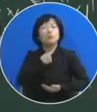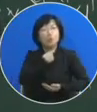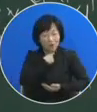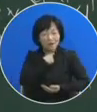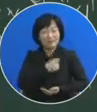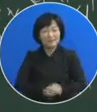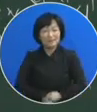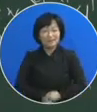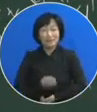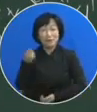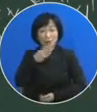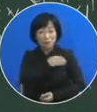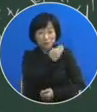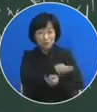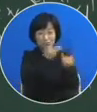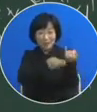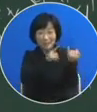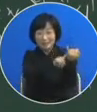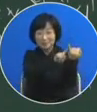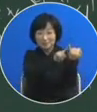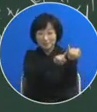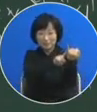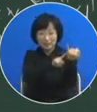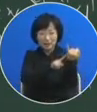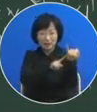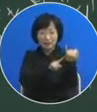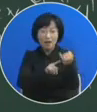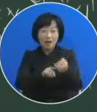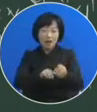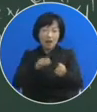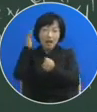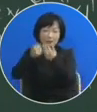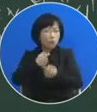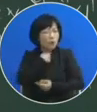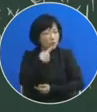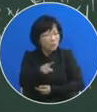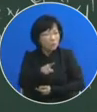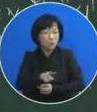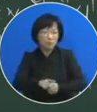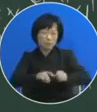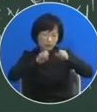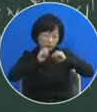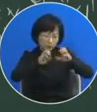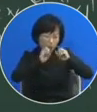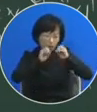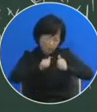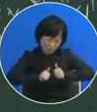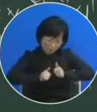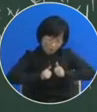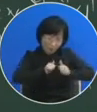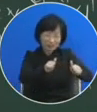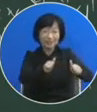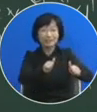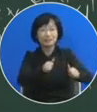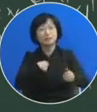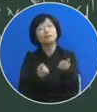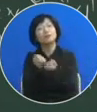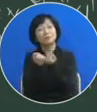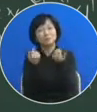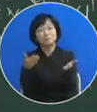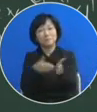그리고 권사님은 열심히 전도하는 게 하나님 뜻이다. And the senior deaconess diligently going out and evangelizing, that's God's will for